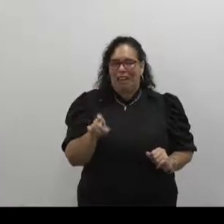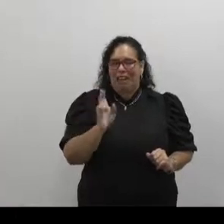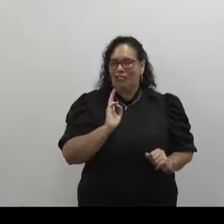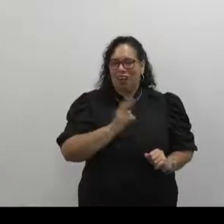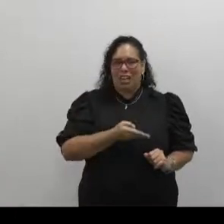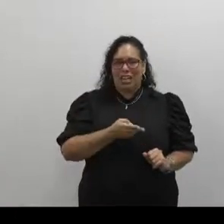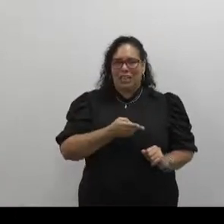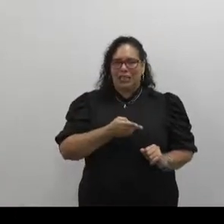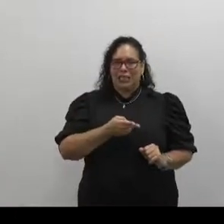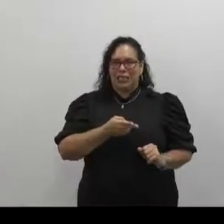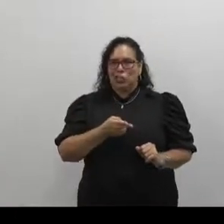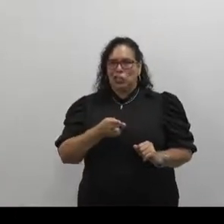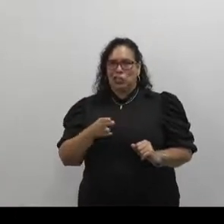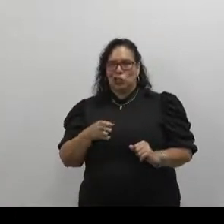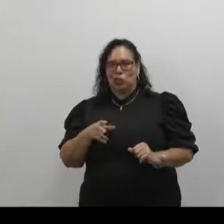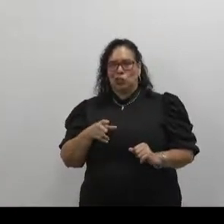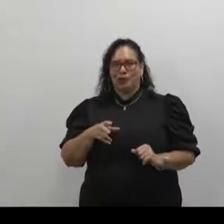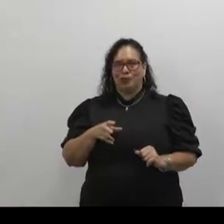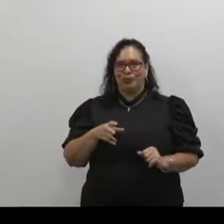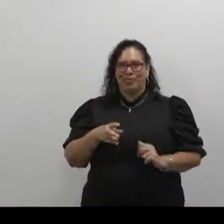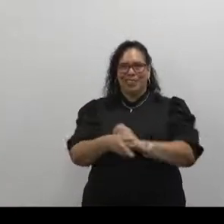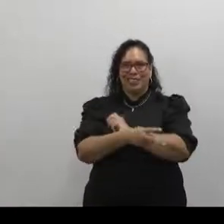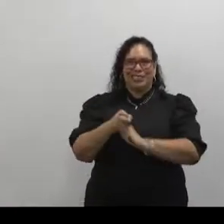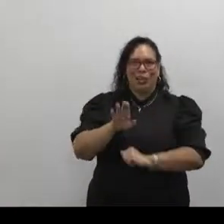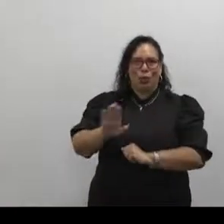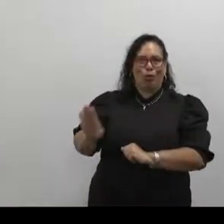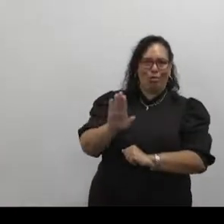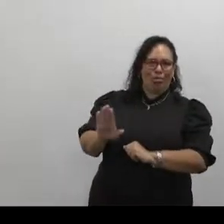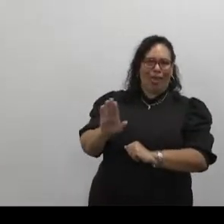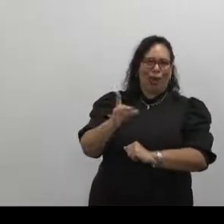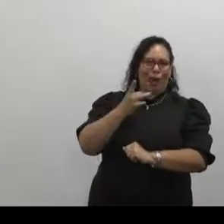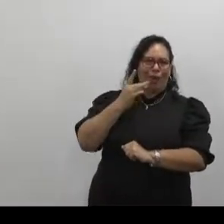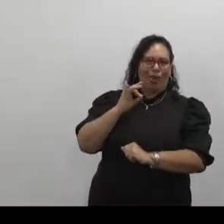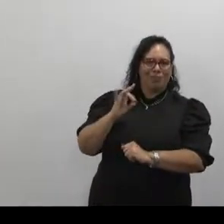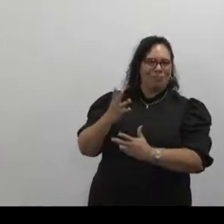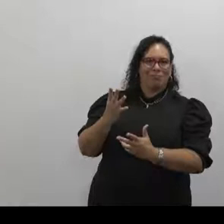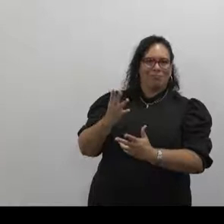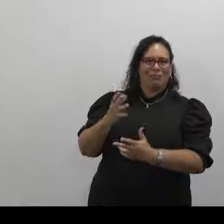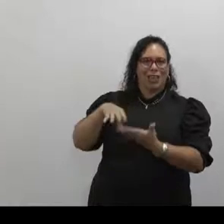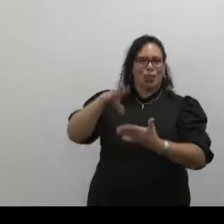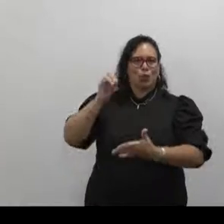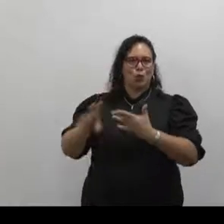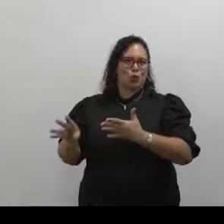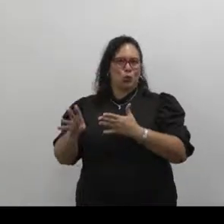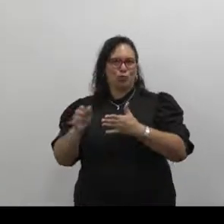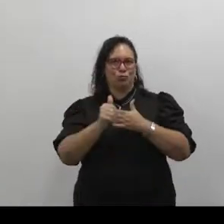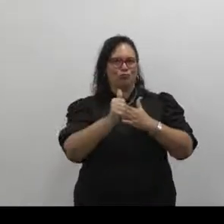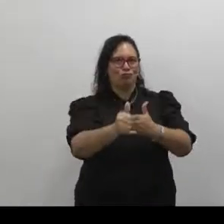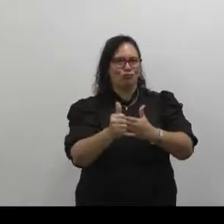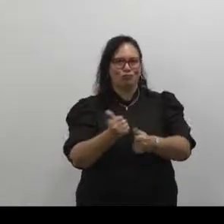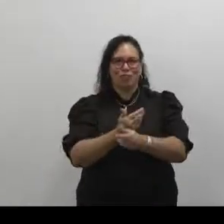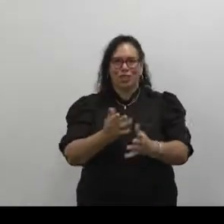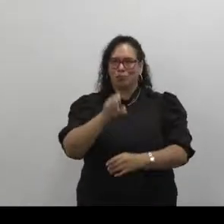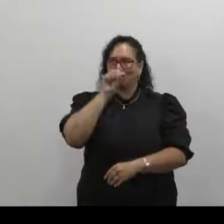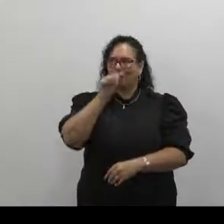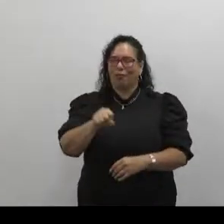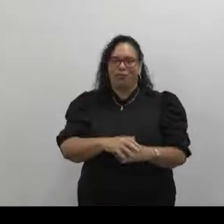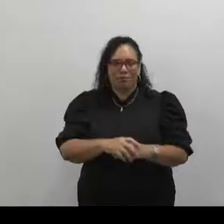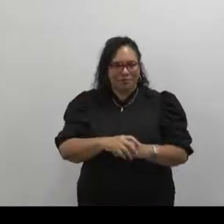can tại trang dừng mình trong rụng khan tế trong ao sát tục bị ao miền bị cột cron sầm rạp bên trên mặt tệ